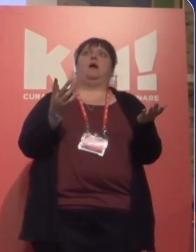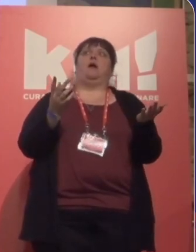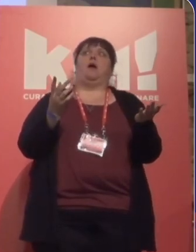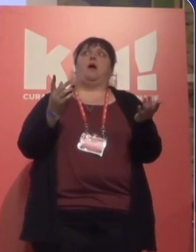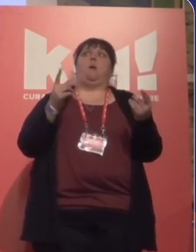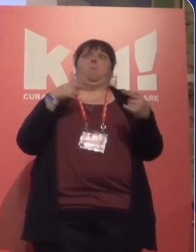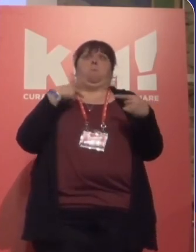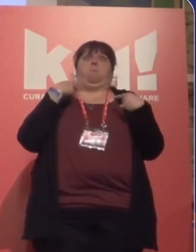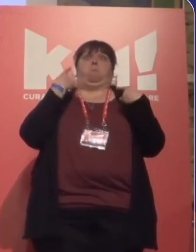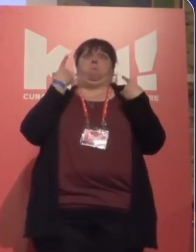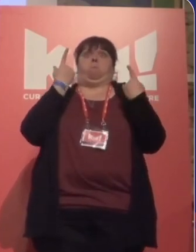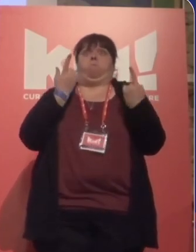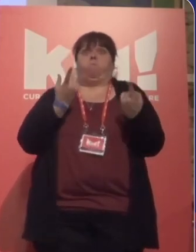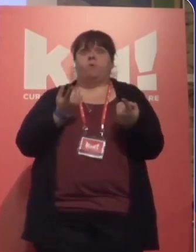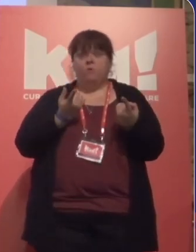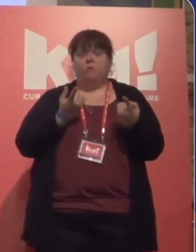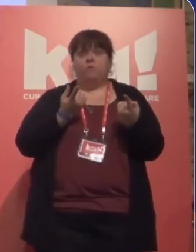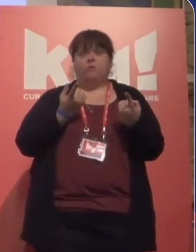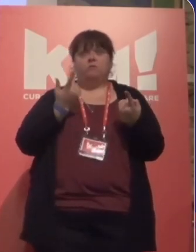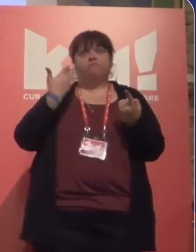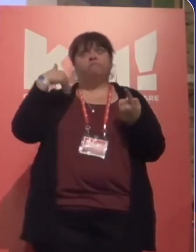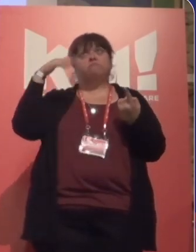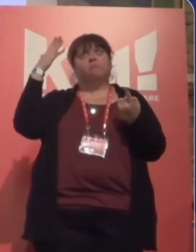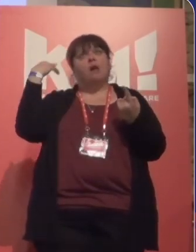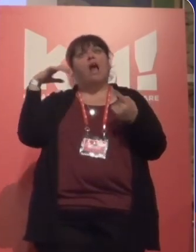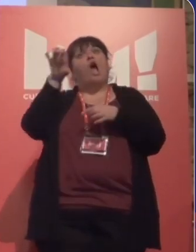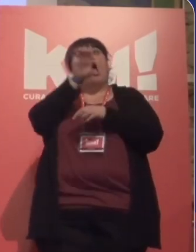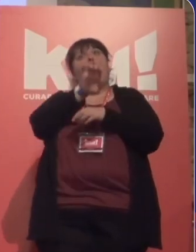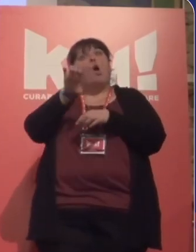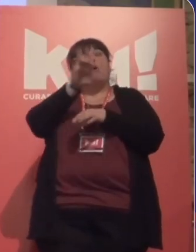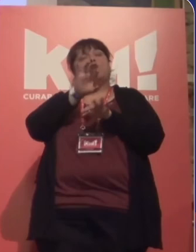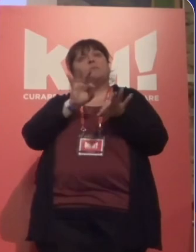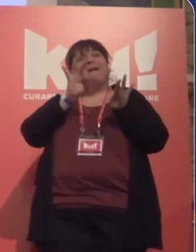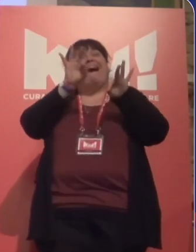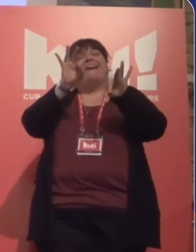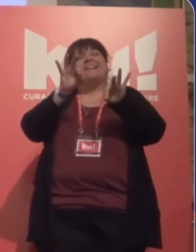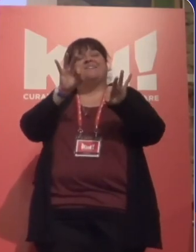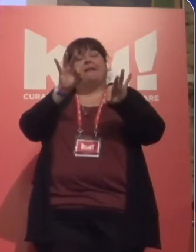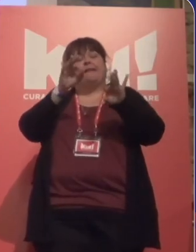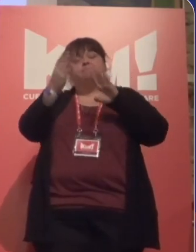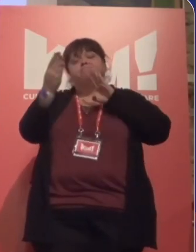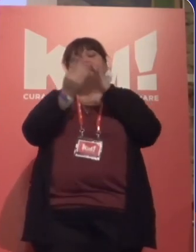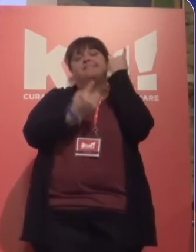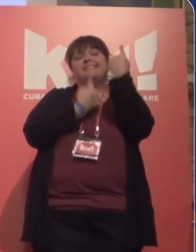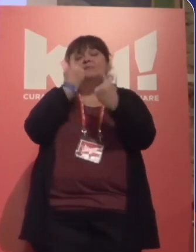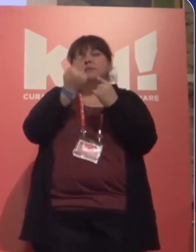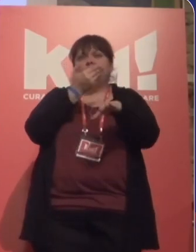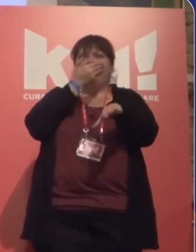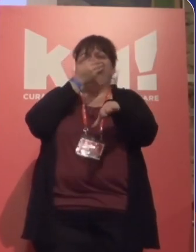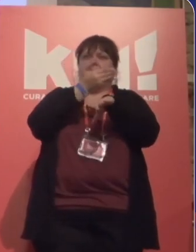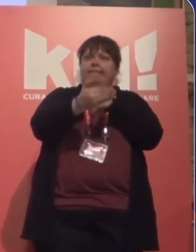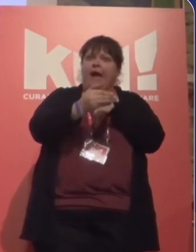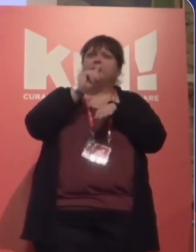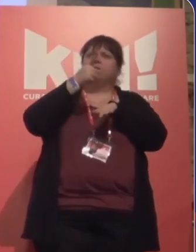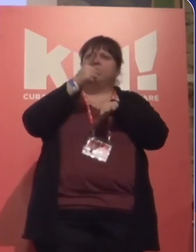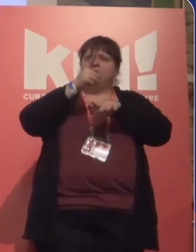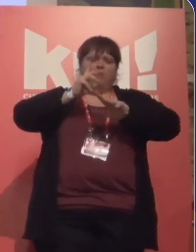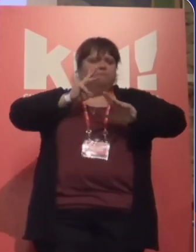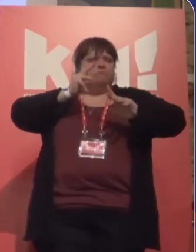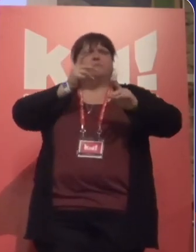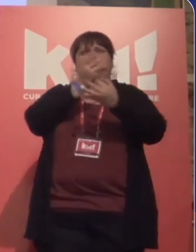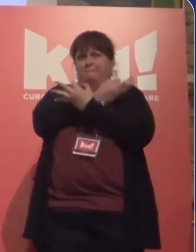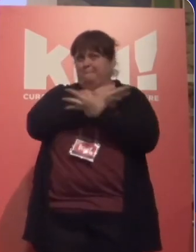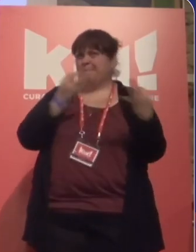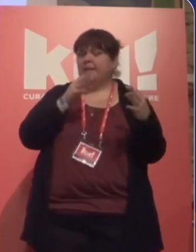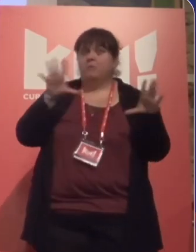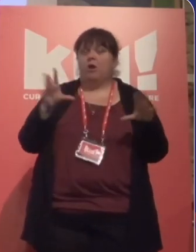europa che poi ha reagito bene ma che all'inizio era incerta impacciata sugli strumenti di coordinamento